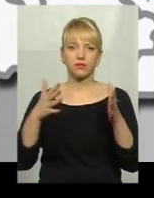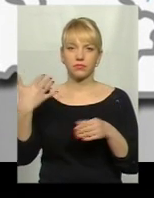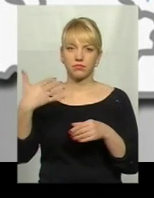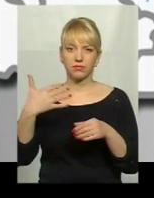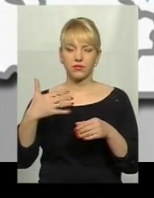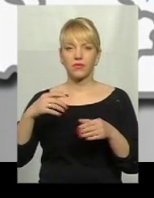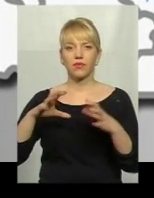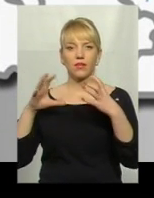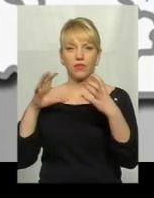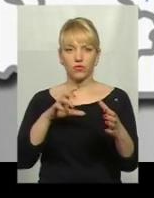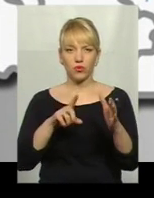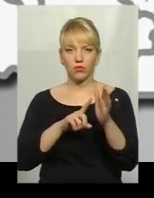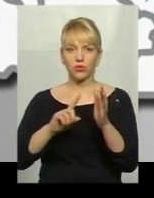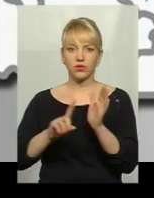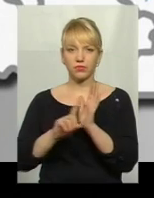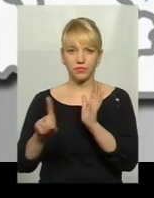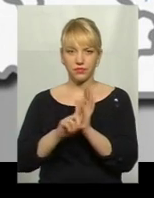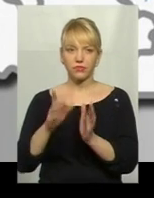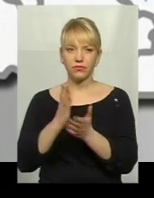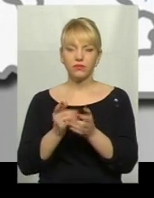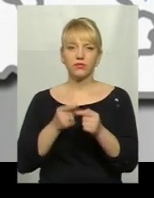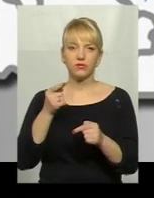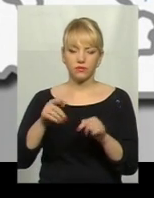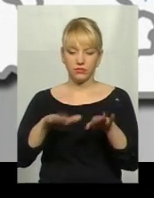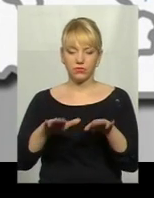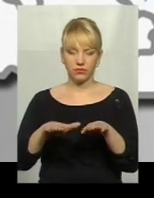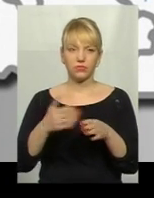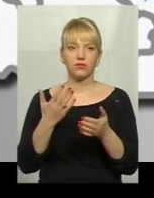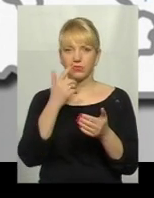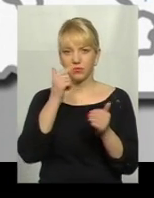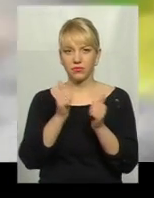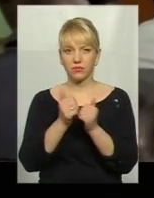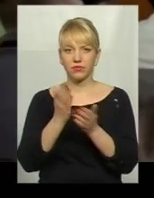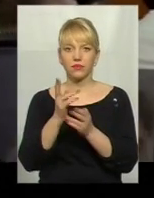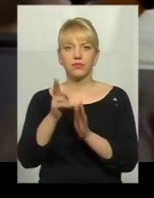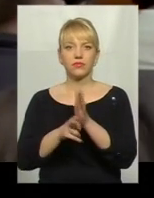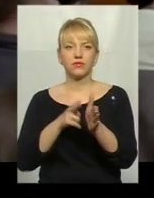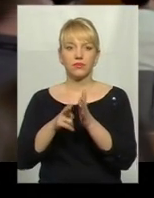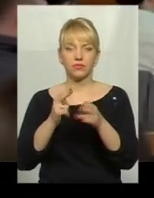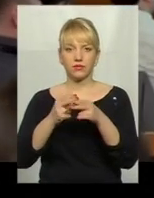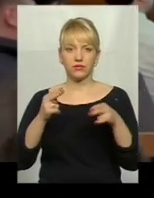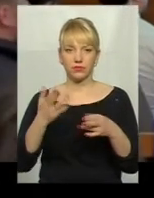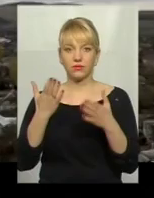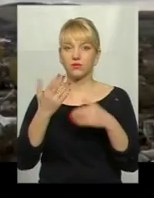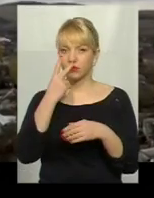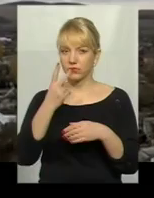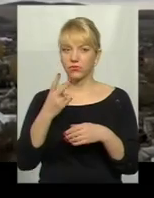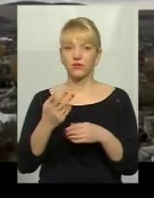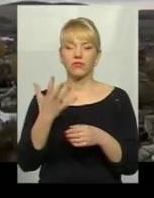автобусних маршрутів пролягають через центр громади. Неподалік є залізнична станція. Якщо ви хочете побачити